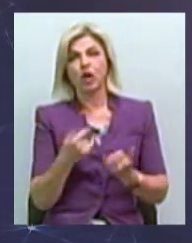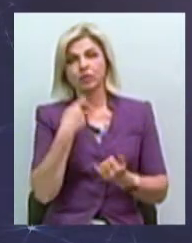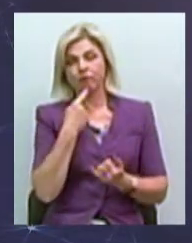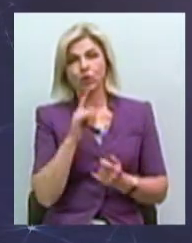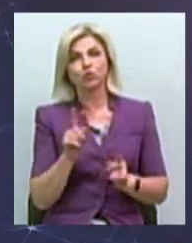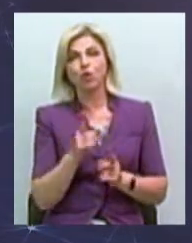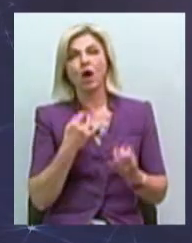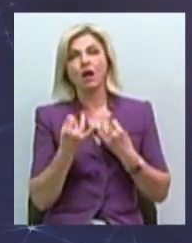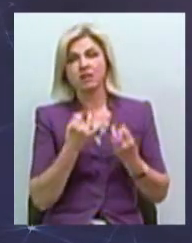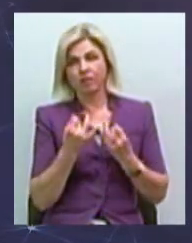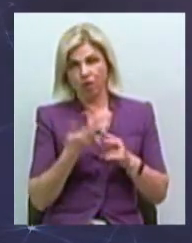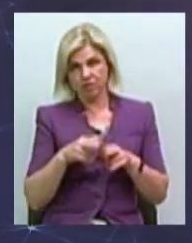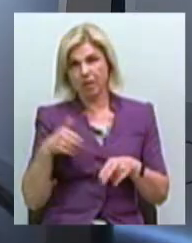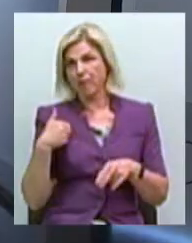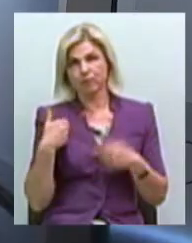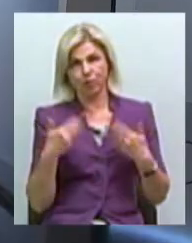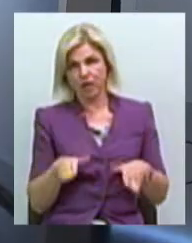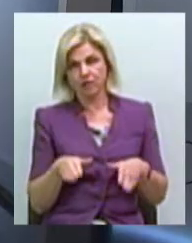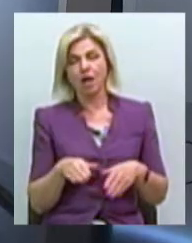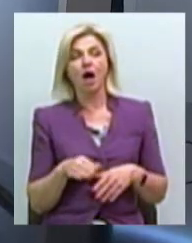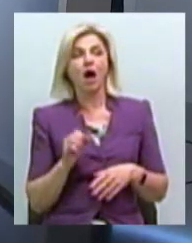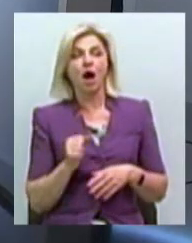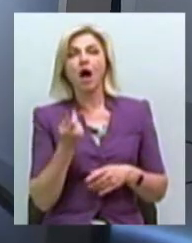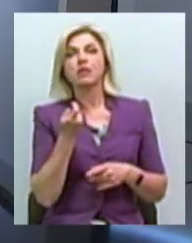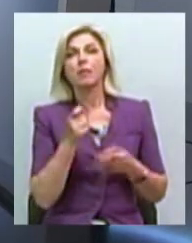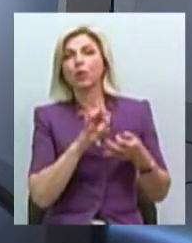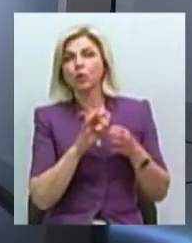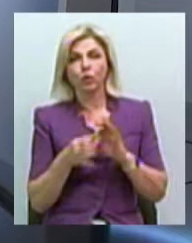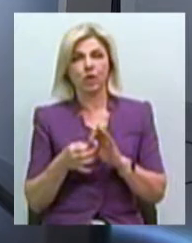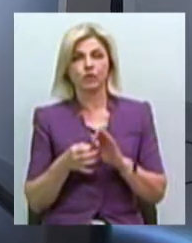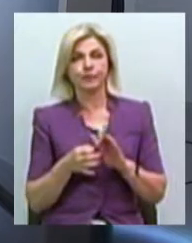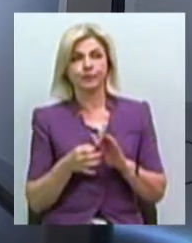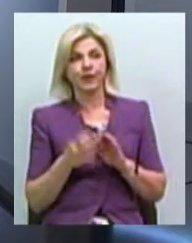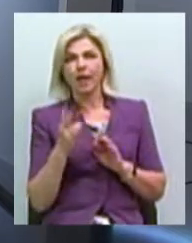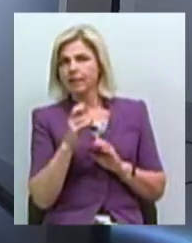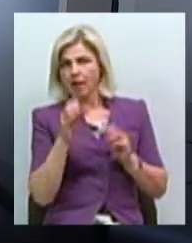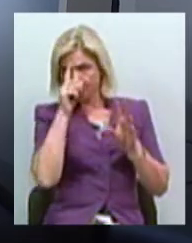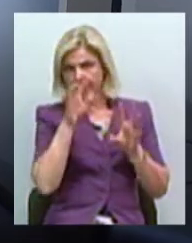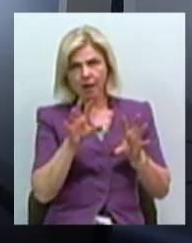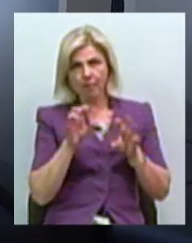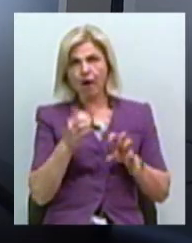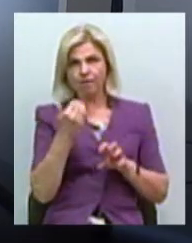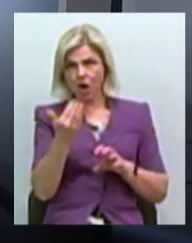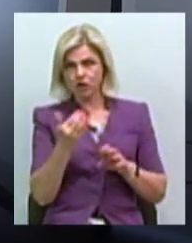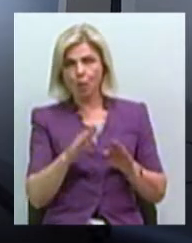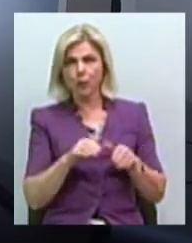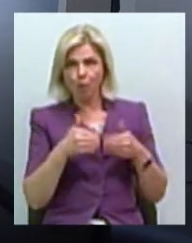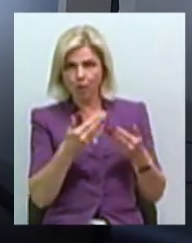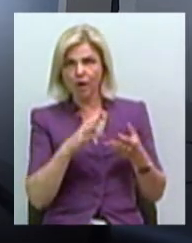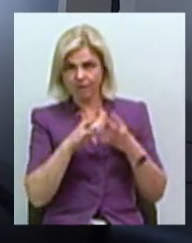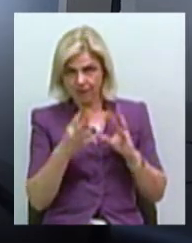привела, ви саме про цю розмову говорили? Так. А трошки докладніше. Не сприймаються ваші пропозиції взагалі